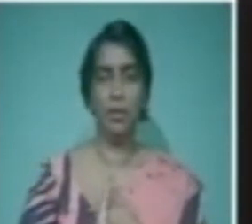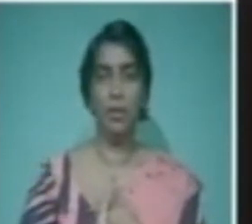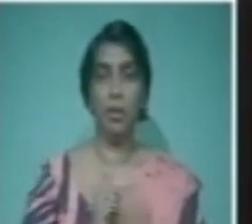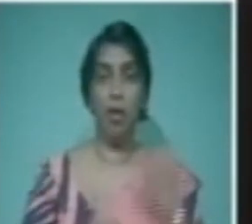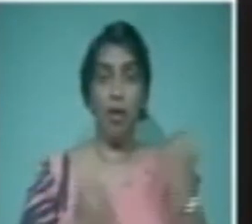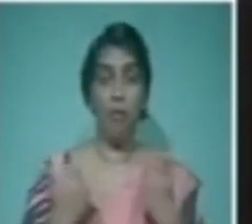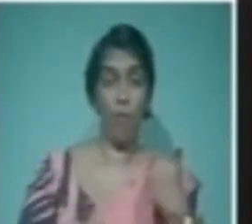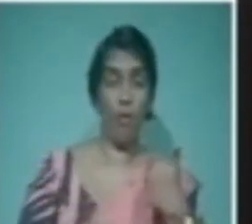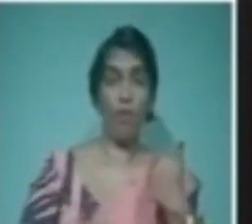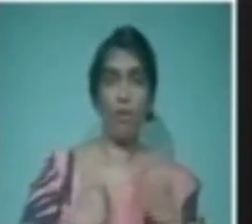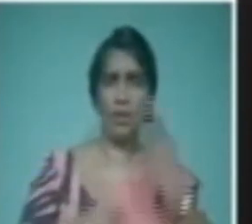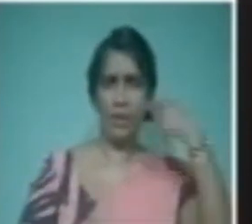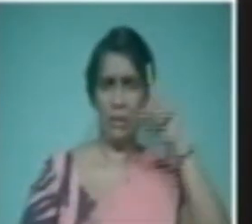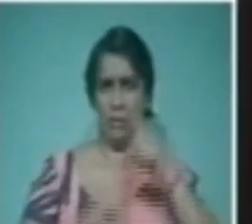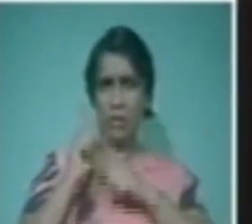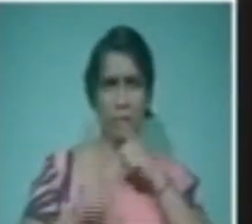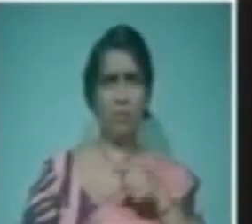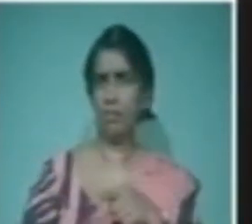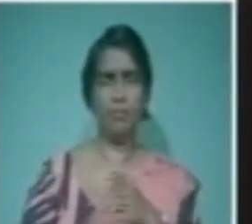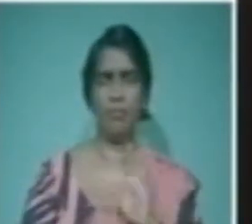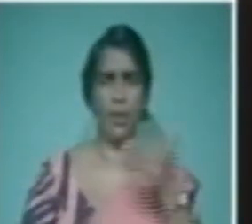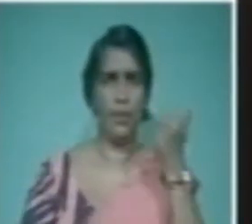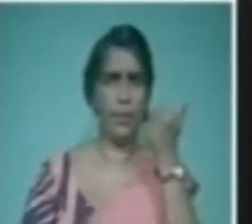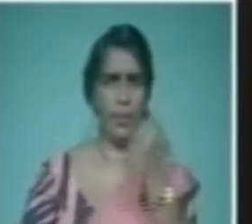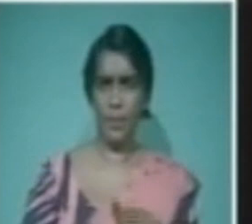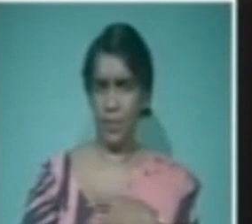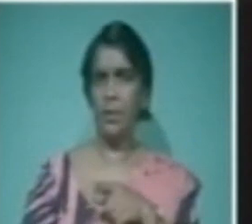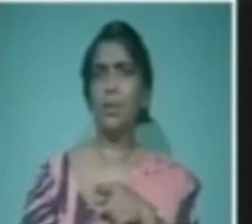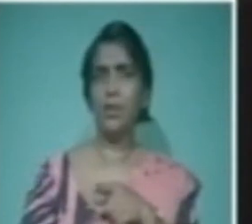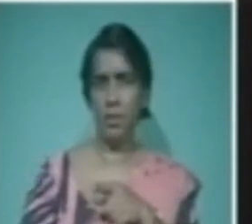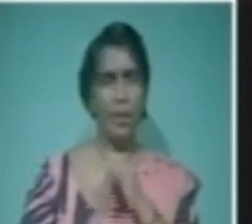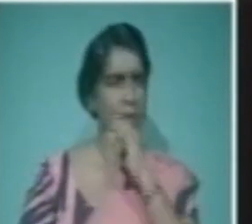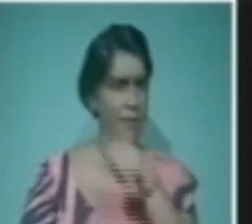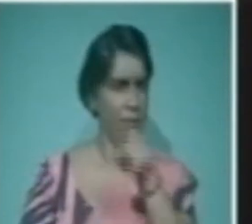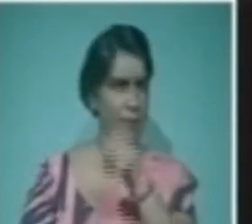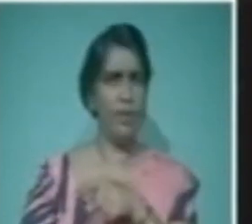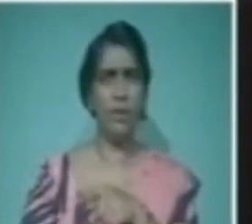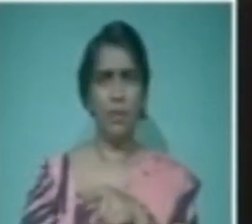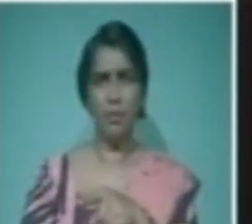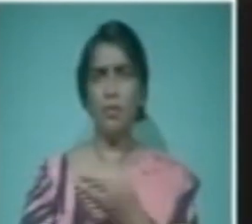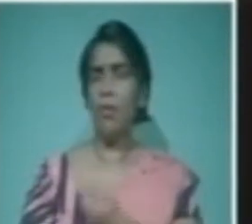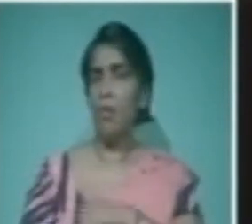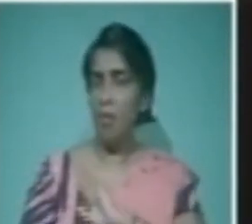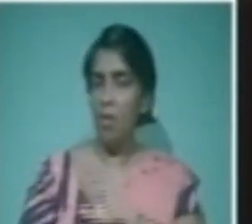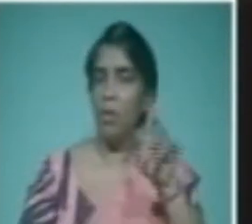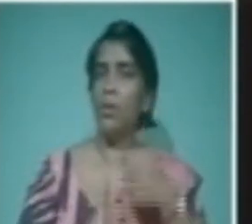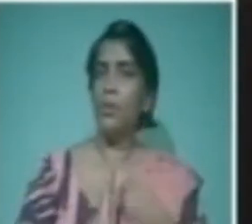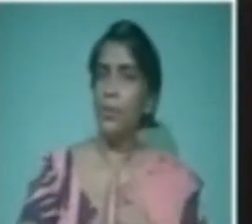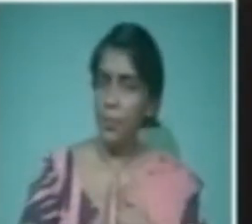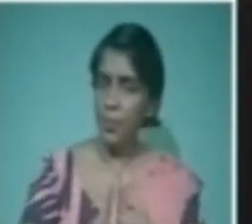කියලා මොකද කතාවක් කියලා තිබයි ඒක අපි තරේ හෙලා දකින්න ඒක බොහොම වැරදි මහා සංඝරත්නයට අපි ගරු කරන්නට